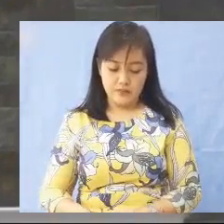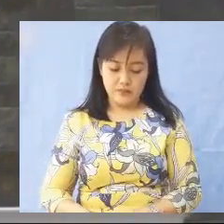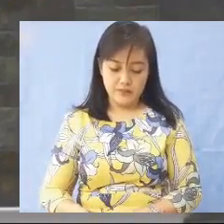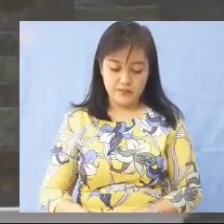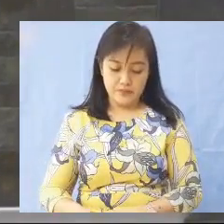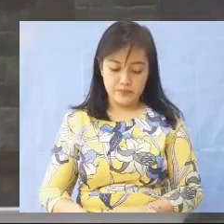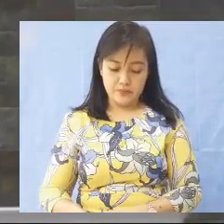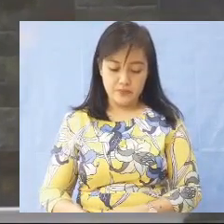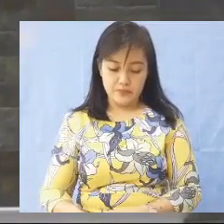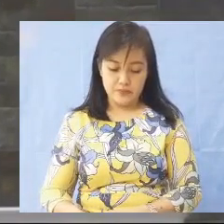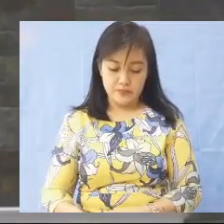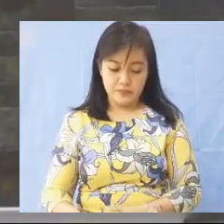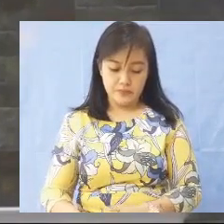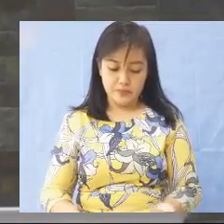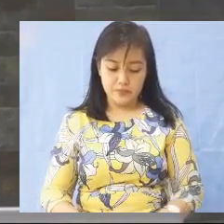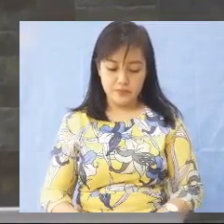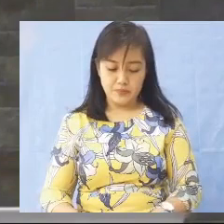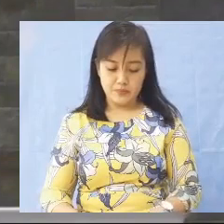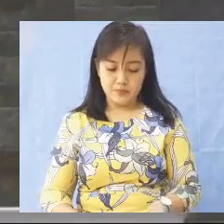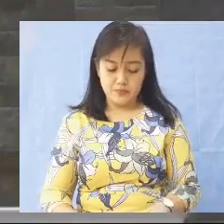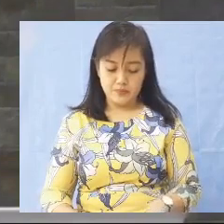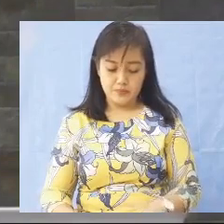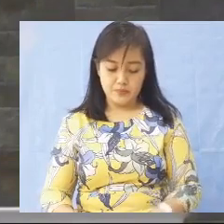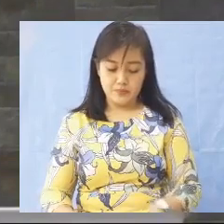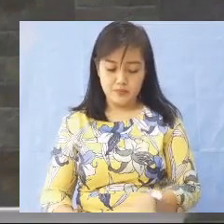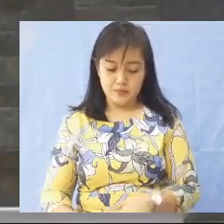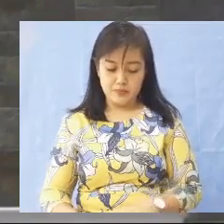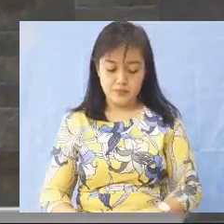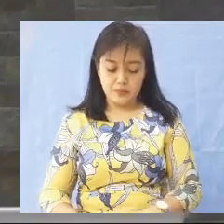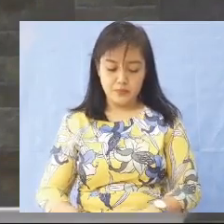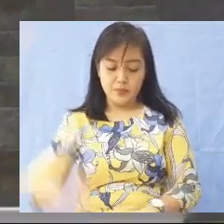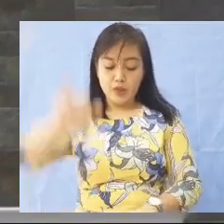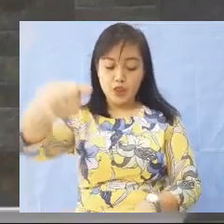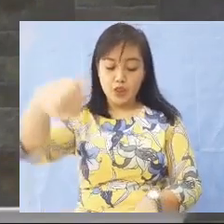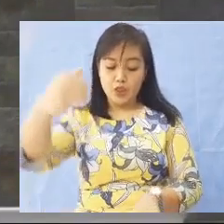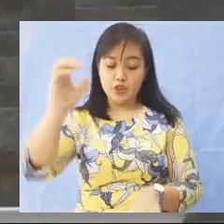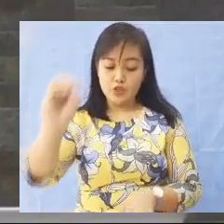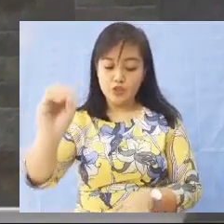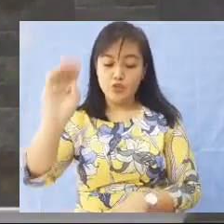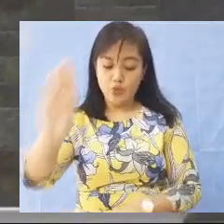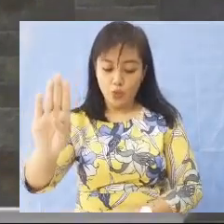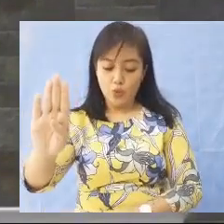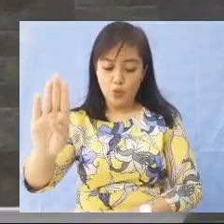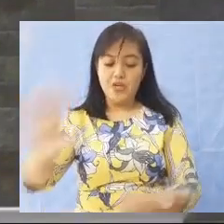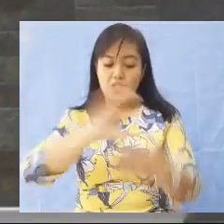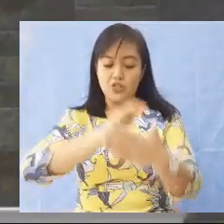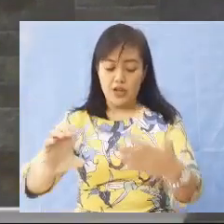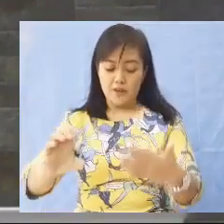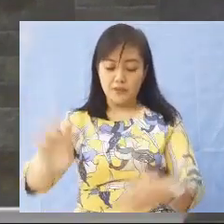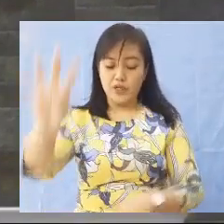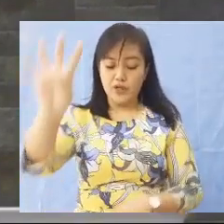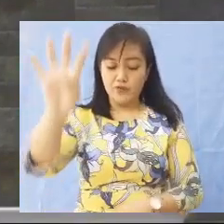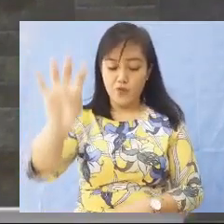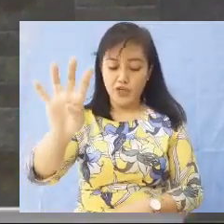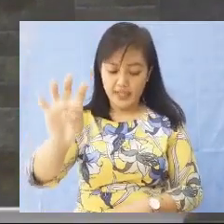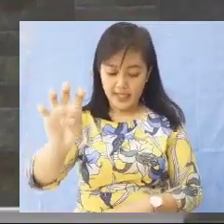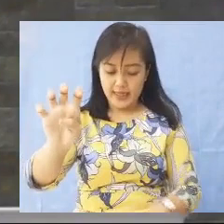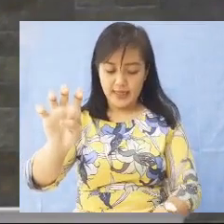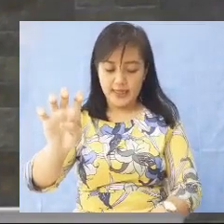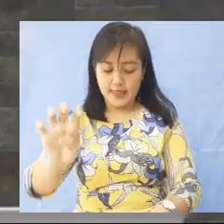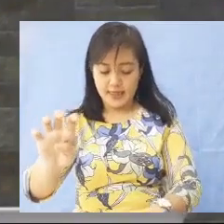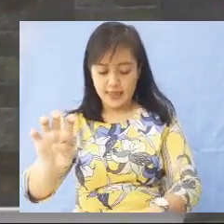dulot kapag ang tao po ay na wash, na cleanse, at the same time siya po